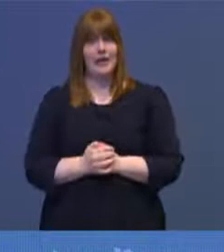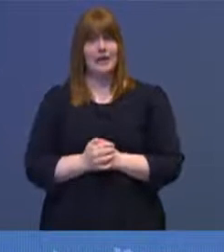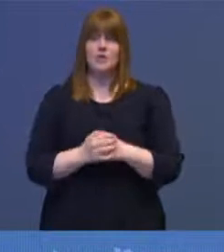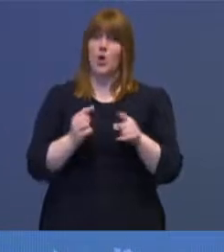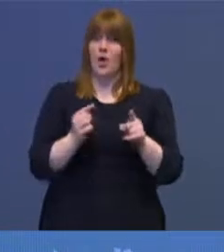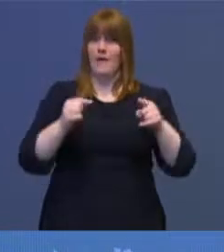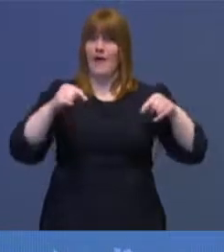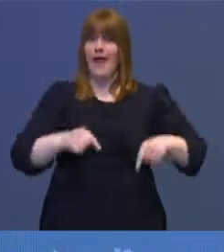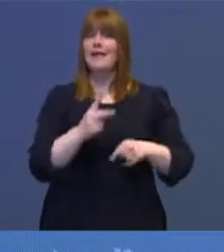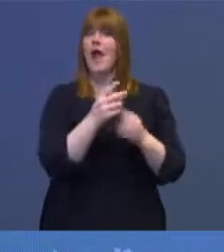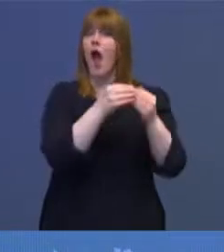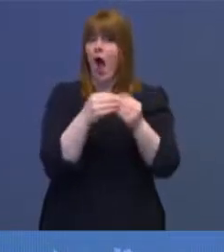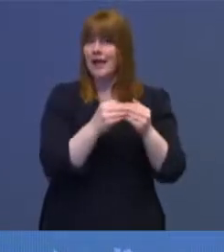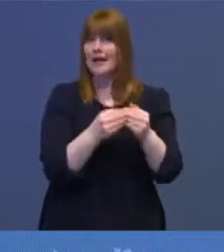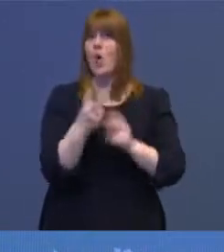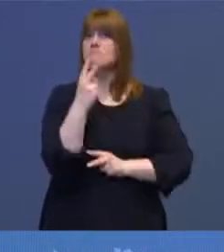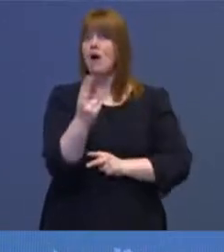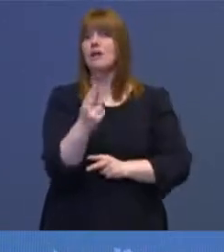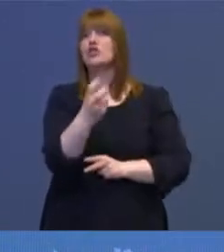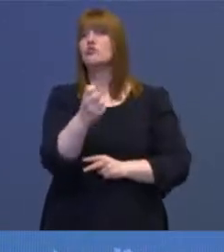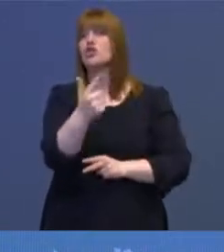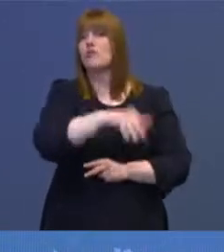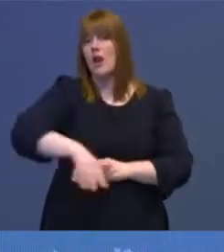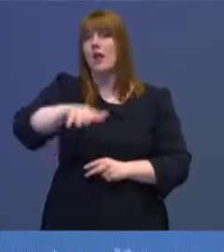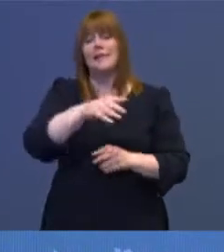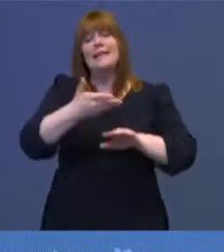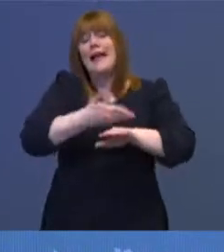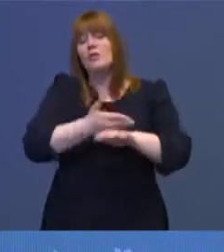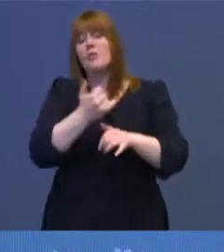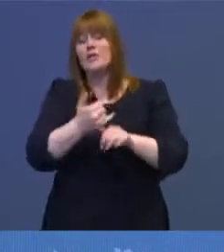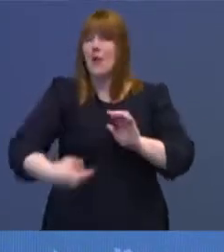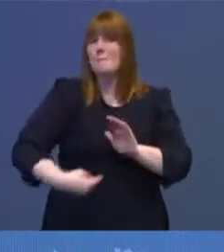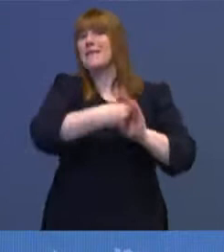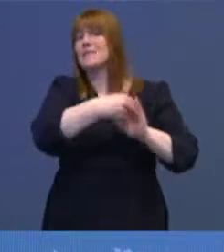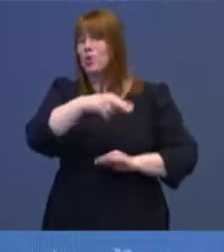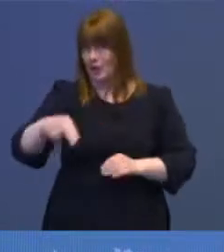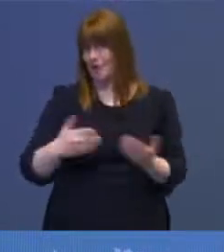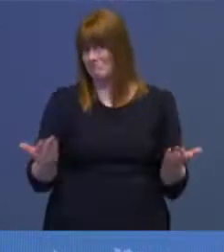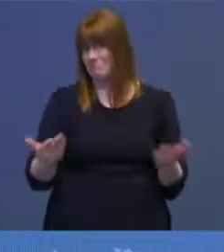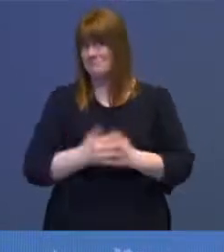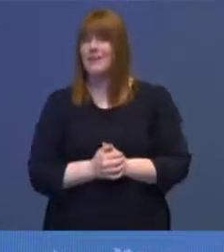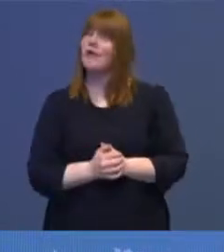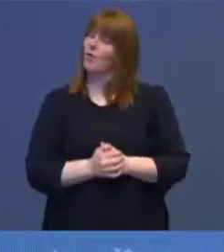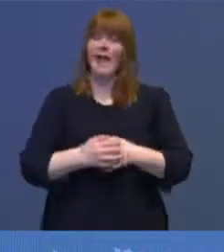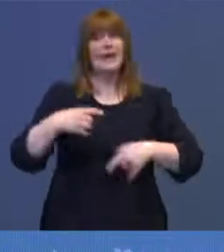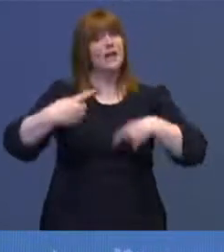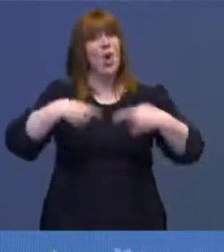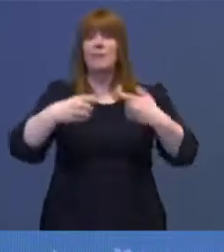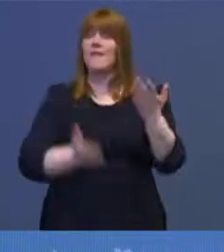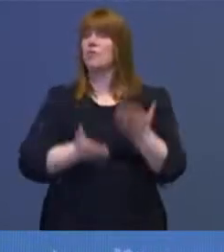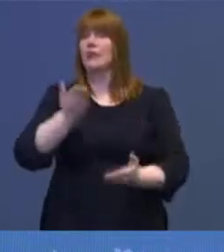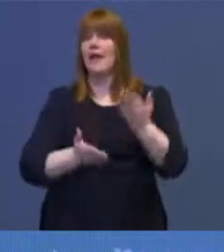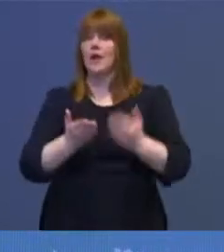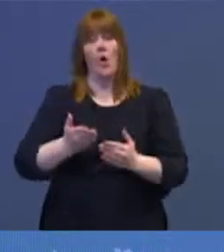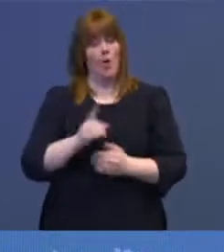fra 27 land trener på hva det vil si å bistå Norge. Så dette har vi til løpende vurdering, og vi alltid være egentlig positivt innstillt til å